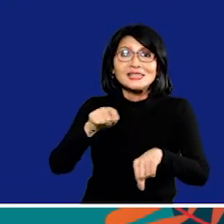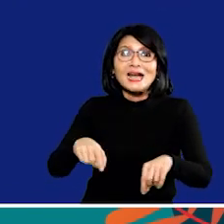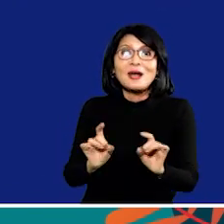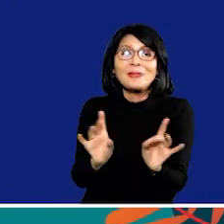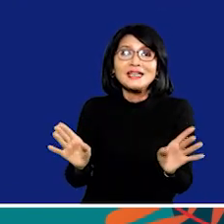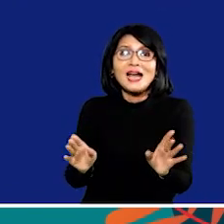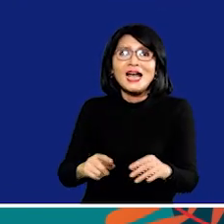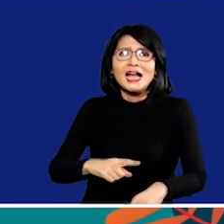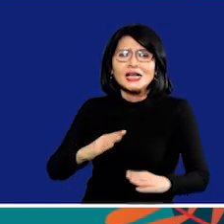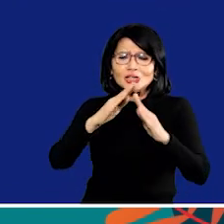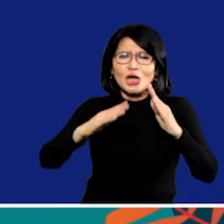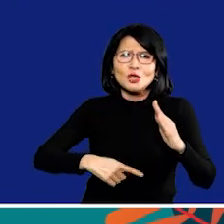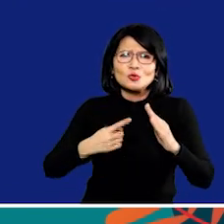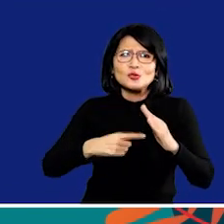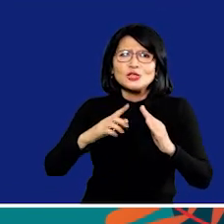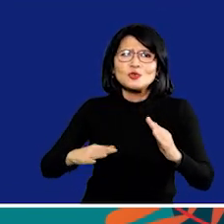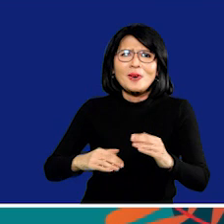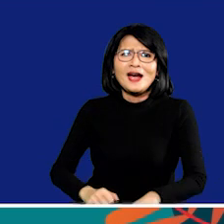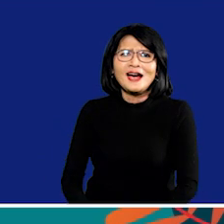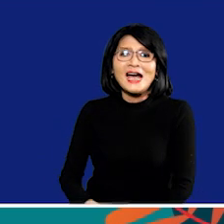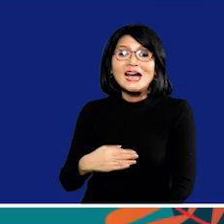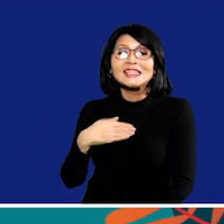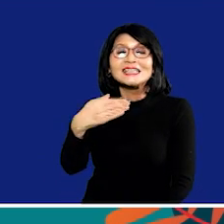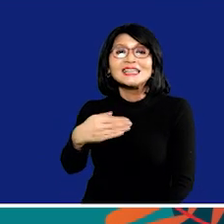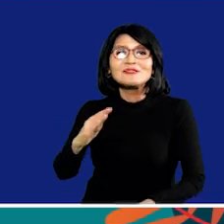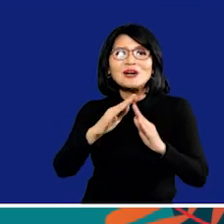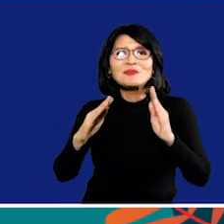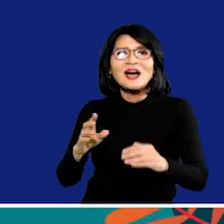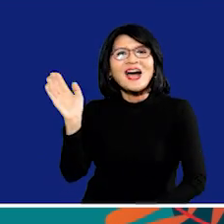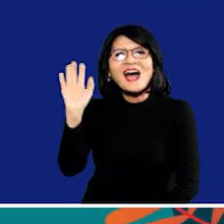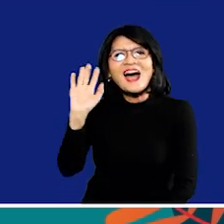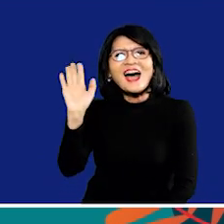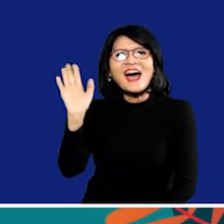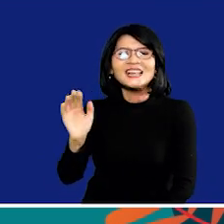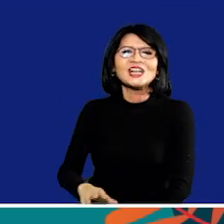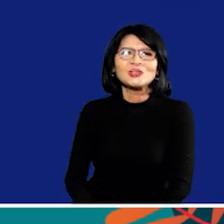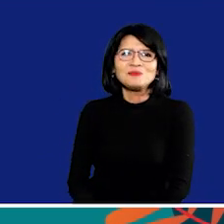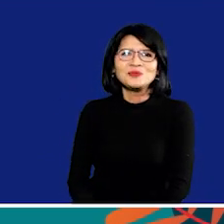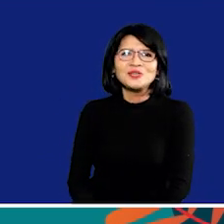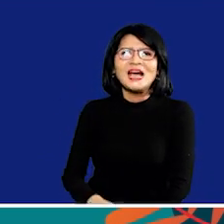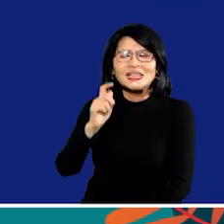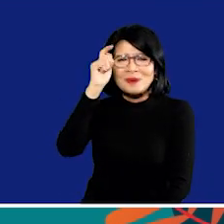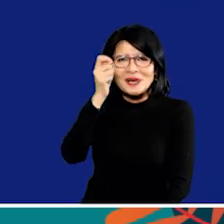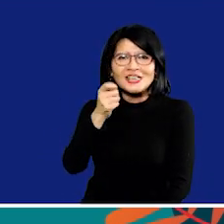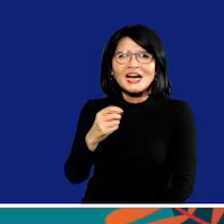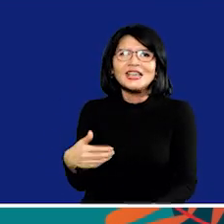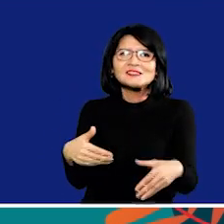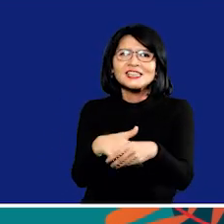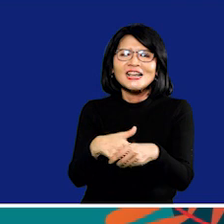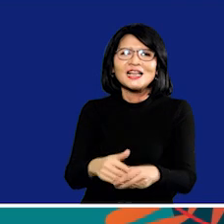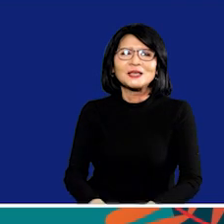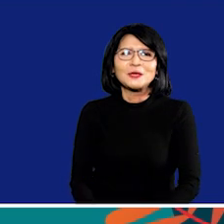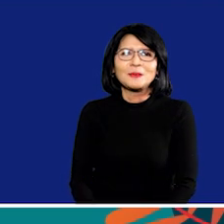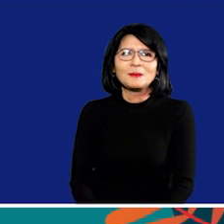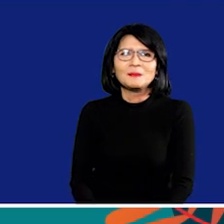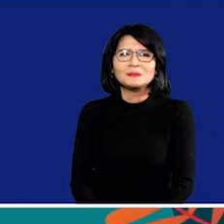rumah ya mungkin sosialisasi sekitar lewat depan rumah aja udah bisa nyapa, udah bisa syukur sekali. Itu kan kita menghargai solidaritas antar